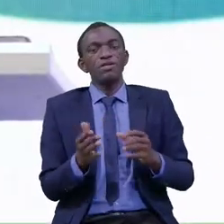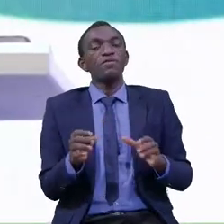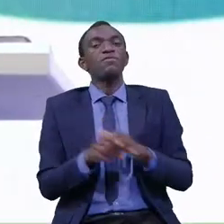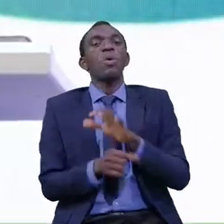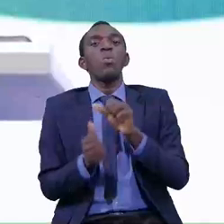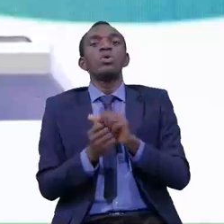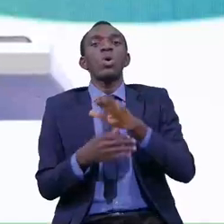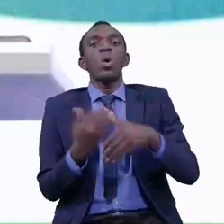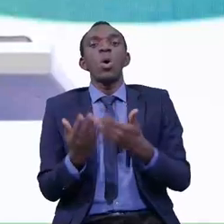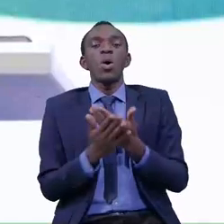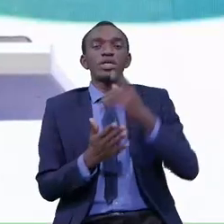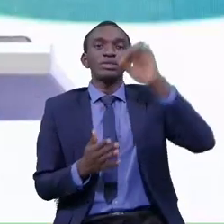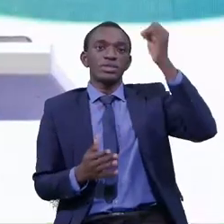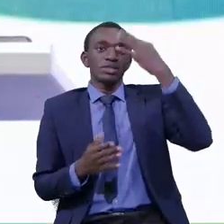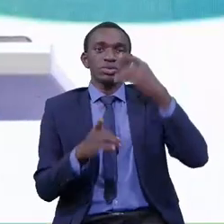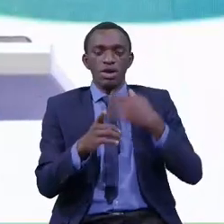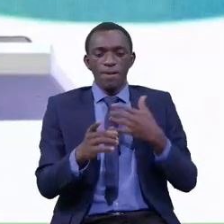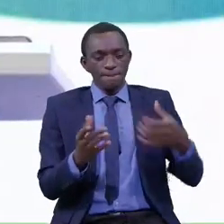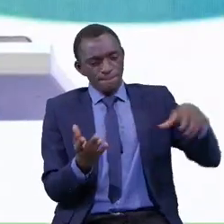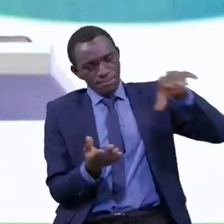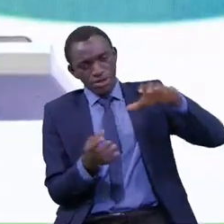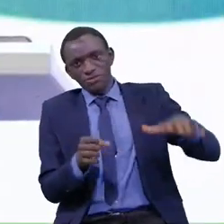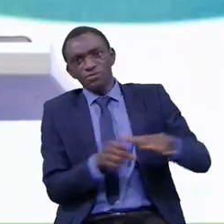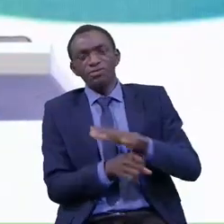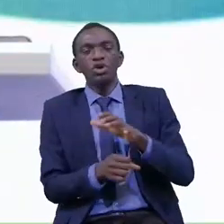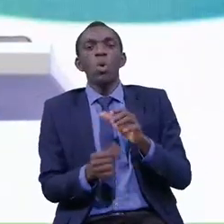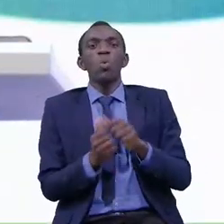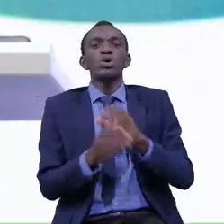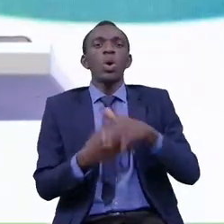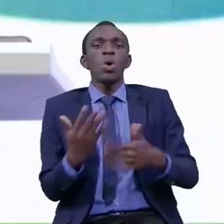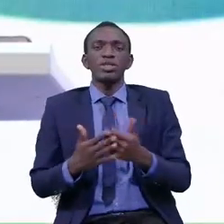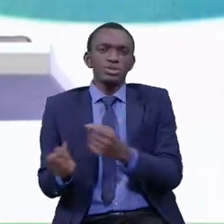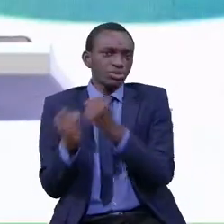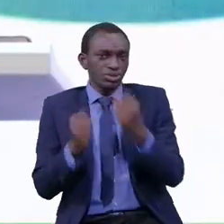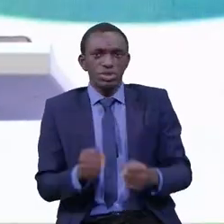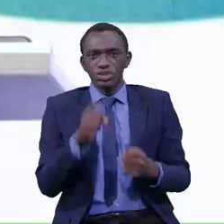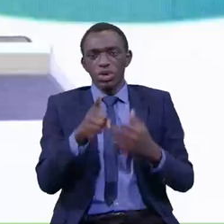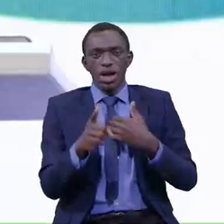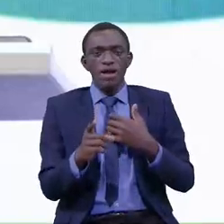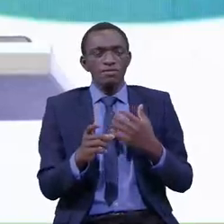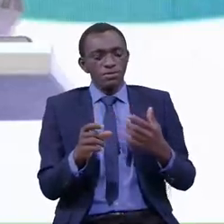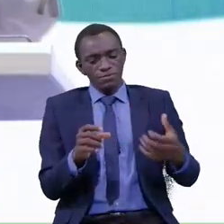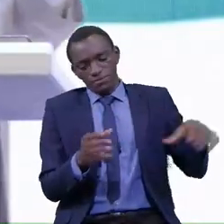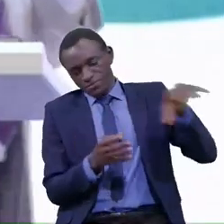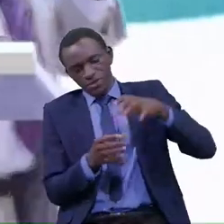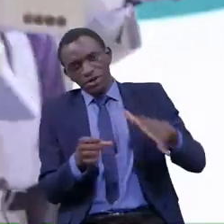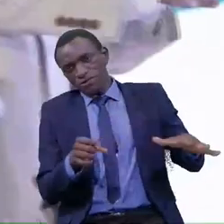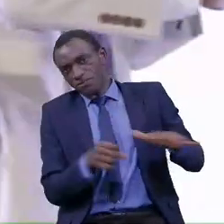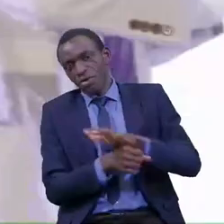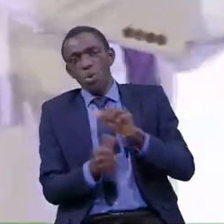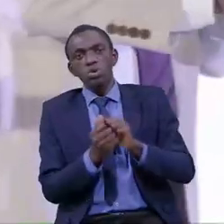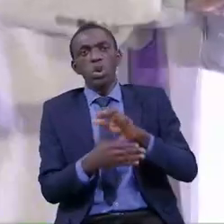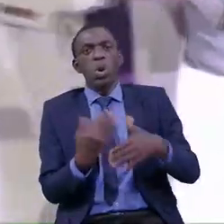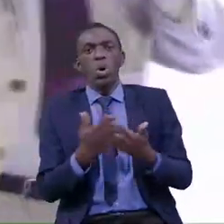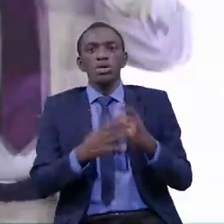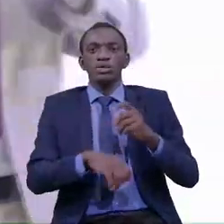Avec tous les dons que tu as, rends-le plein. Avec toute la force que tu as, rends-le plein. Avec tout le temps que tu as. Et